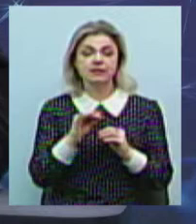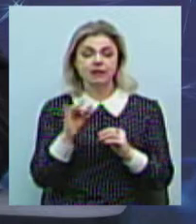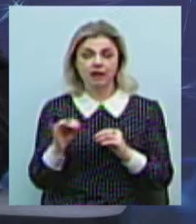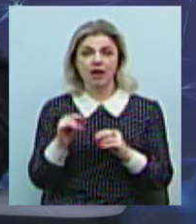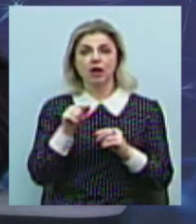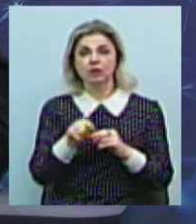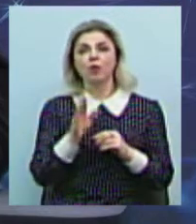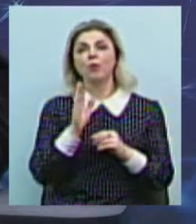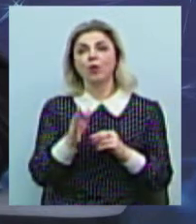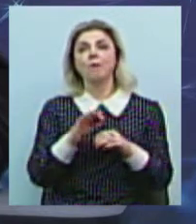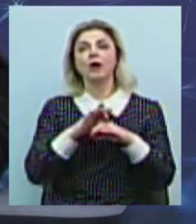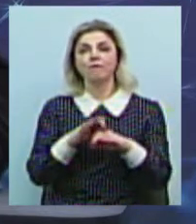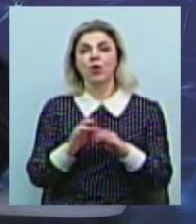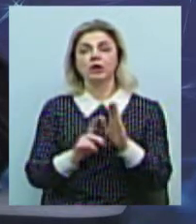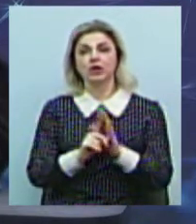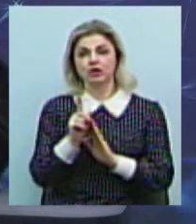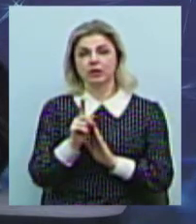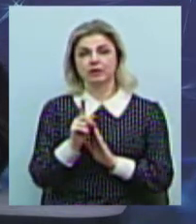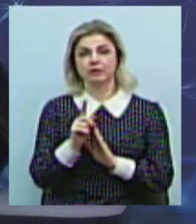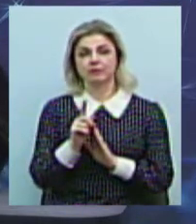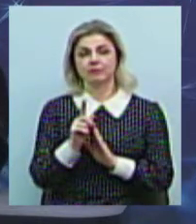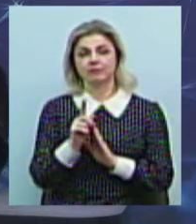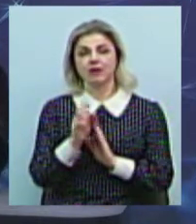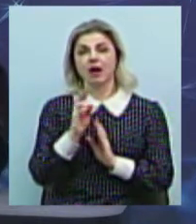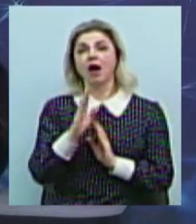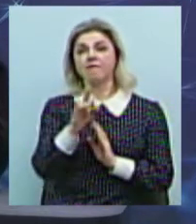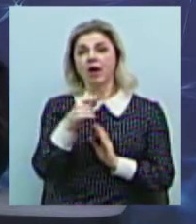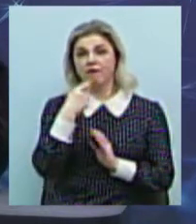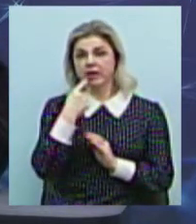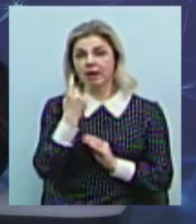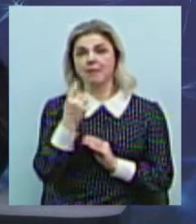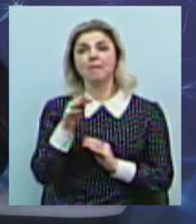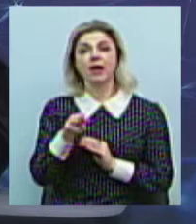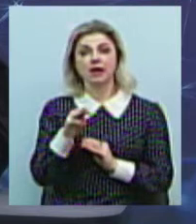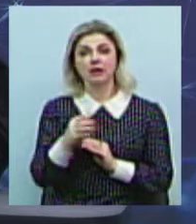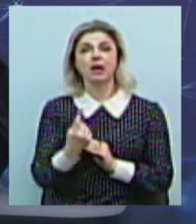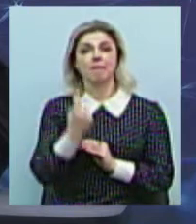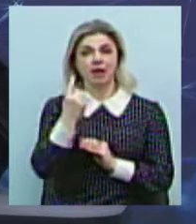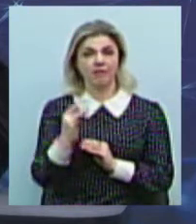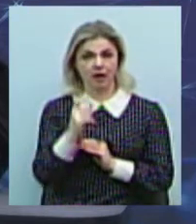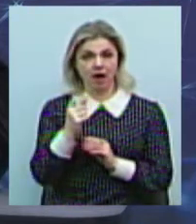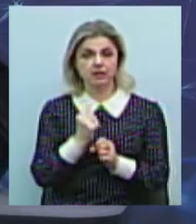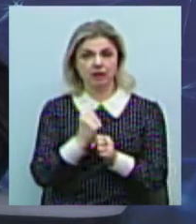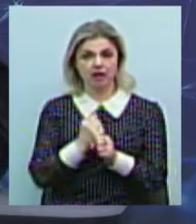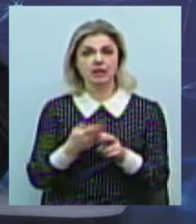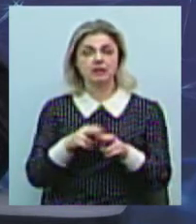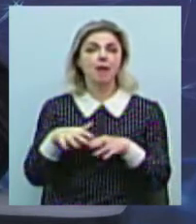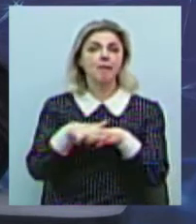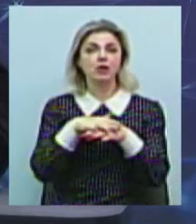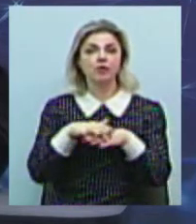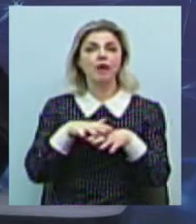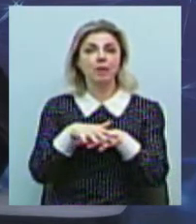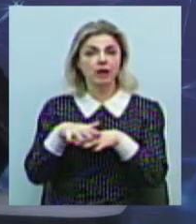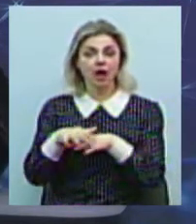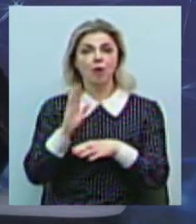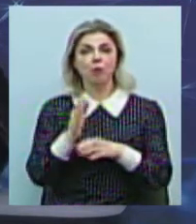буде проводитися, починаючи, як кажуть, вже ви сказали, з 1 березня, це перший раз ми проводимо цей масовий перерахунок, а так будемо